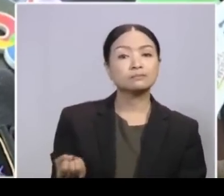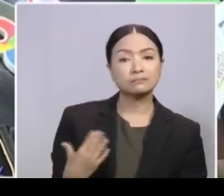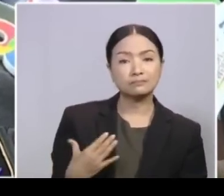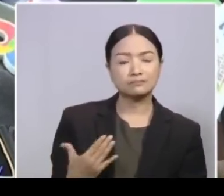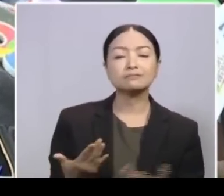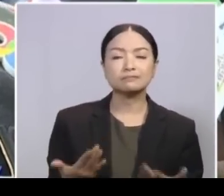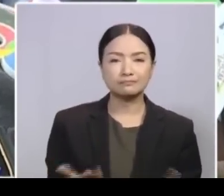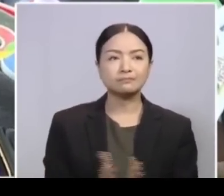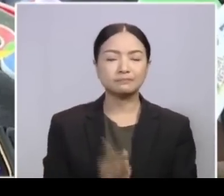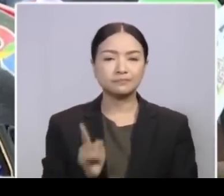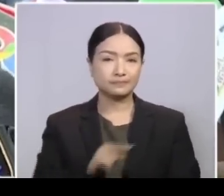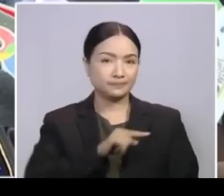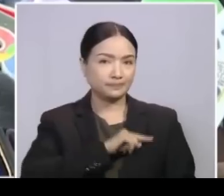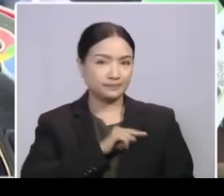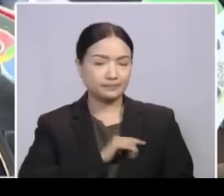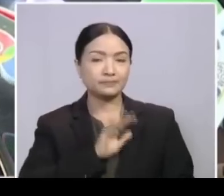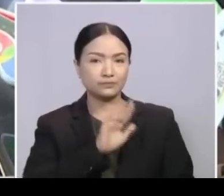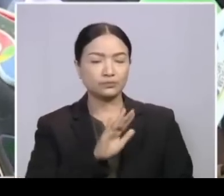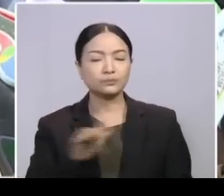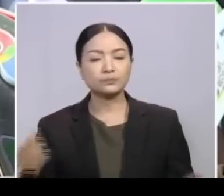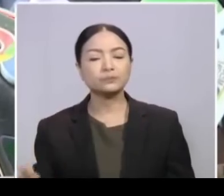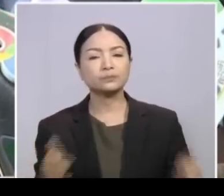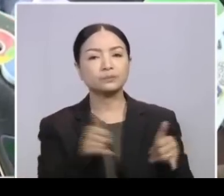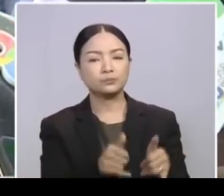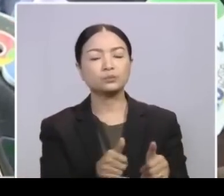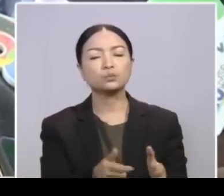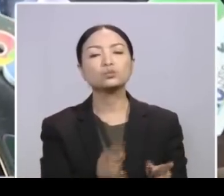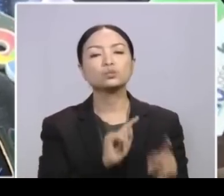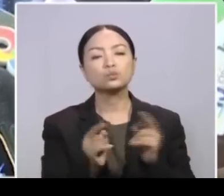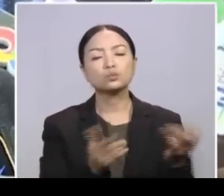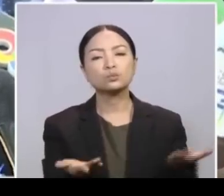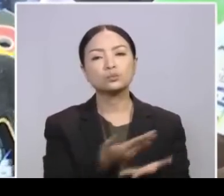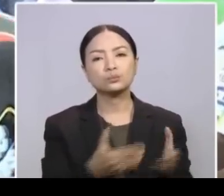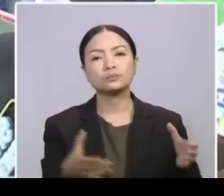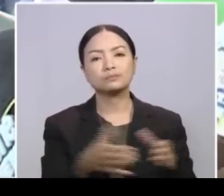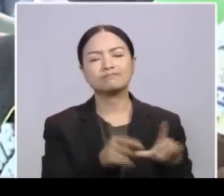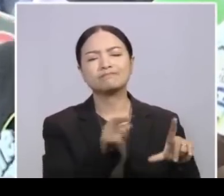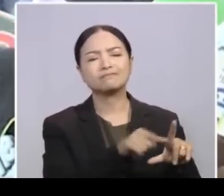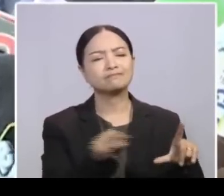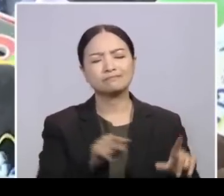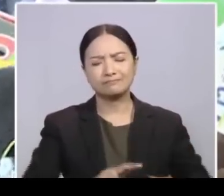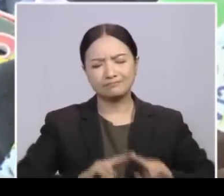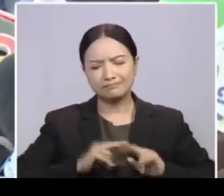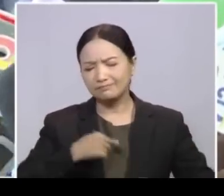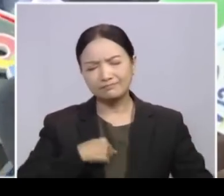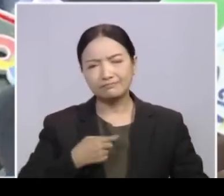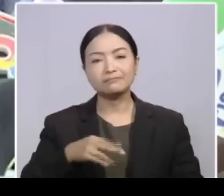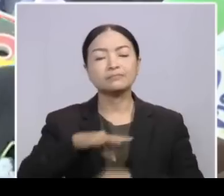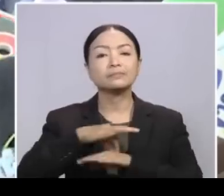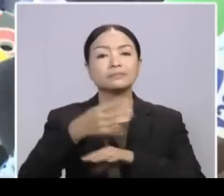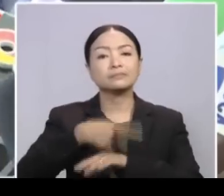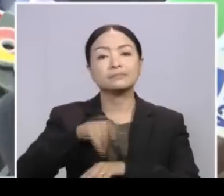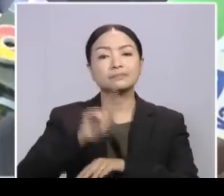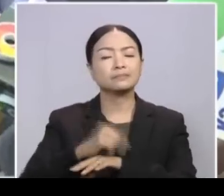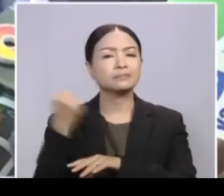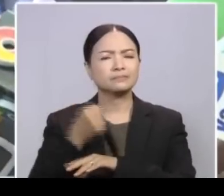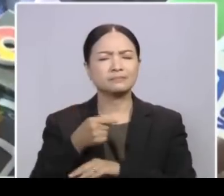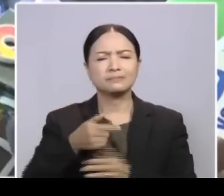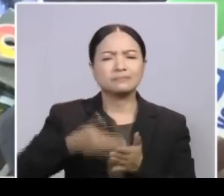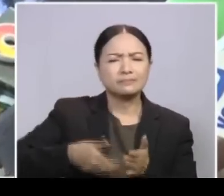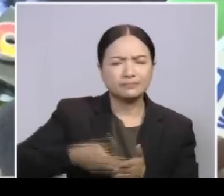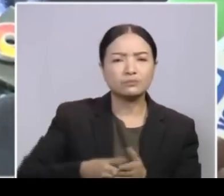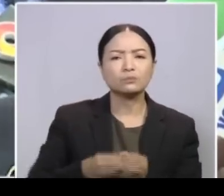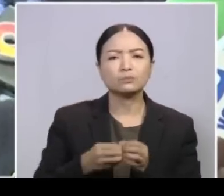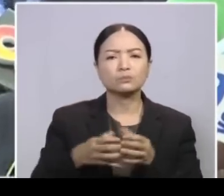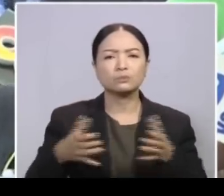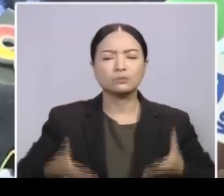จากนี้จะเป็นหน้าที่ของคนที่ไปเจรจากับพรรคก้าวไกลส่วนตัวไม่อยากให้ตำแหน่งประธานสภามาขัดขวางการเจริ